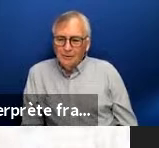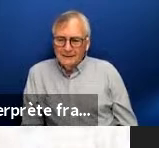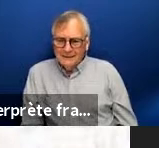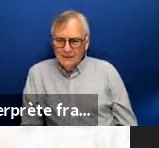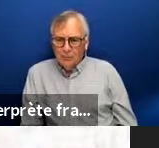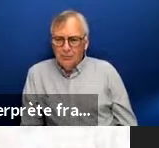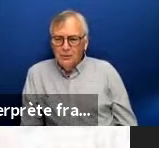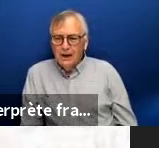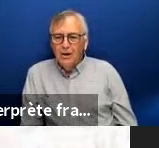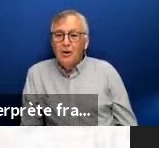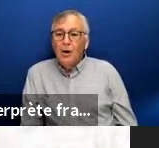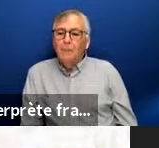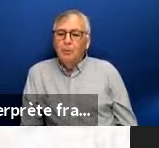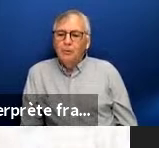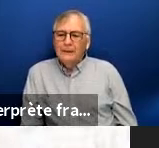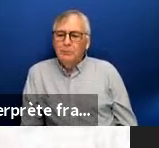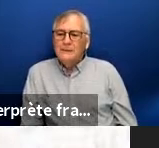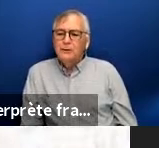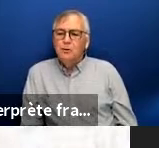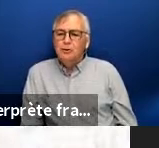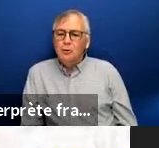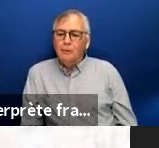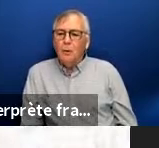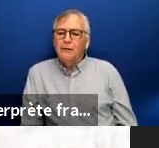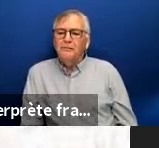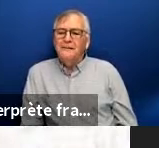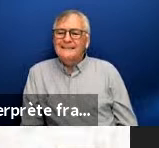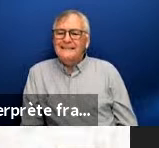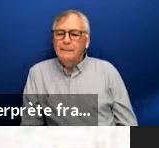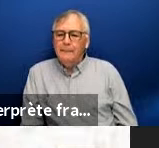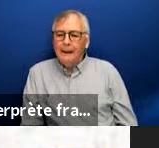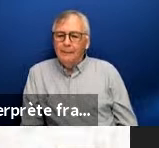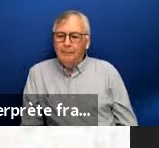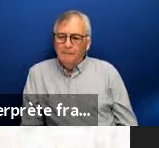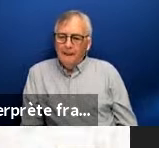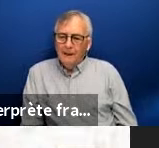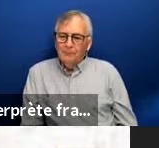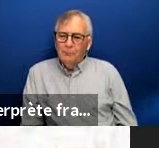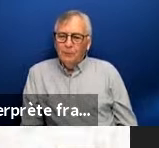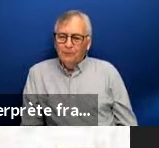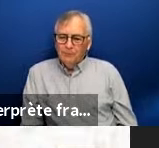ronde, parce qu'ils sont plusieurs, pour qu'ils puissent tous se voir facilement.